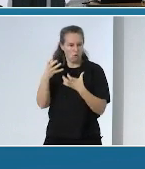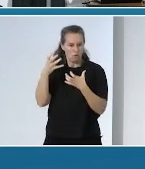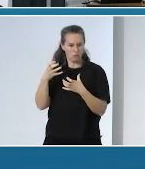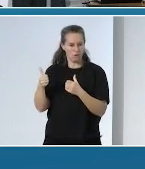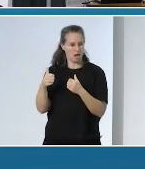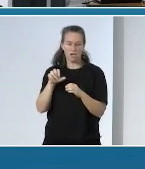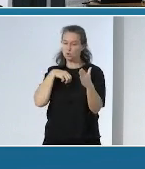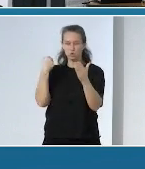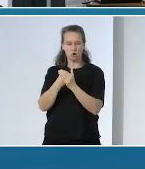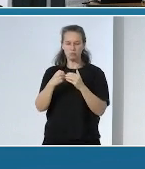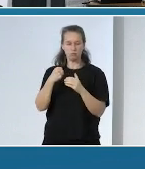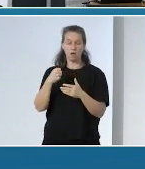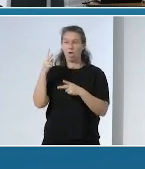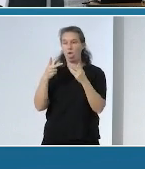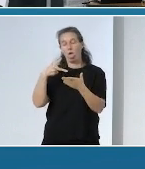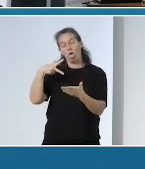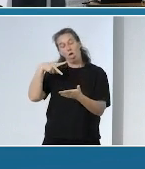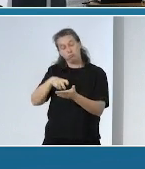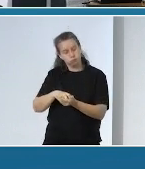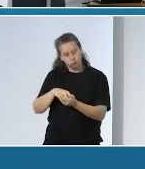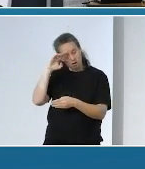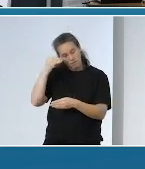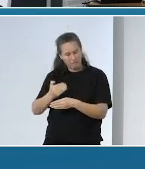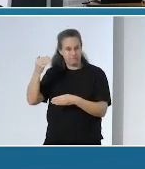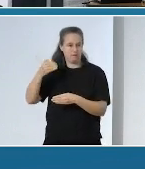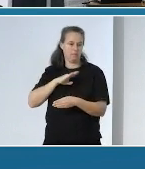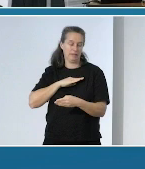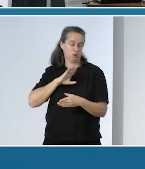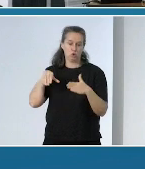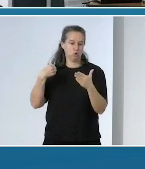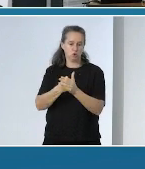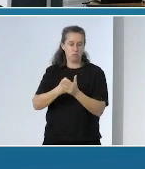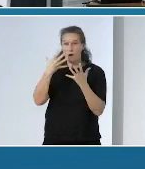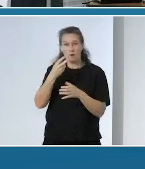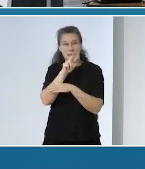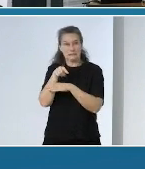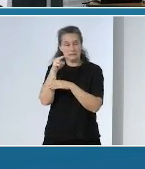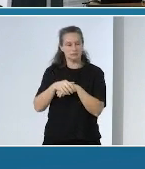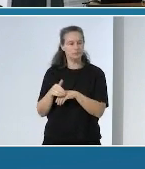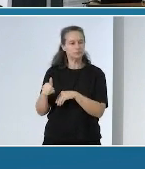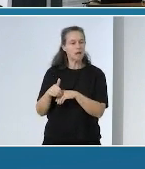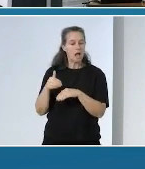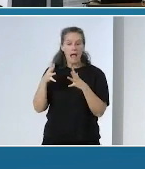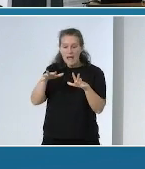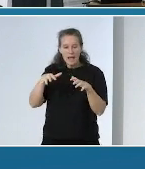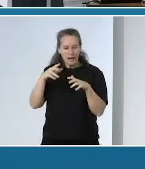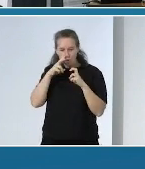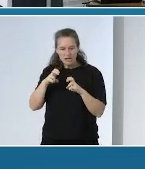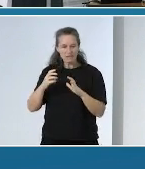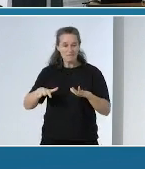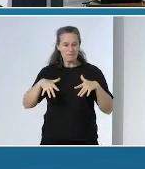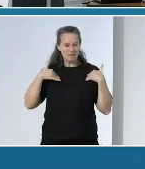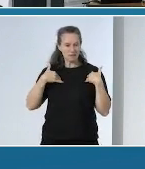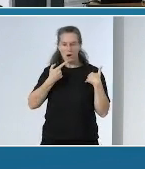ses forces, jusqu'au moment où ouf, elle s'effondre. Elle est en recherche de vibrations, elle vocalise énormément,